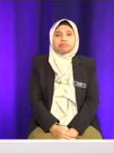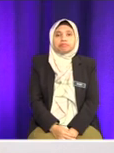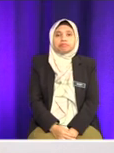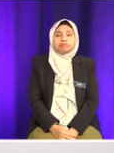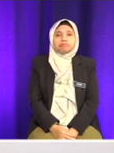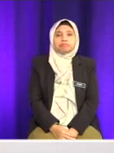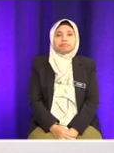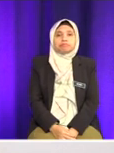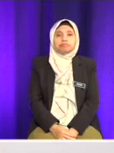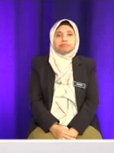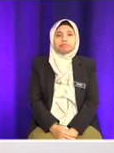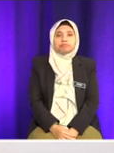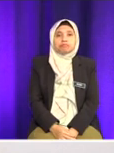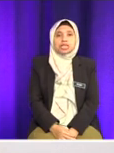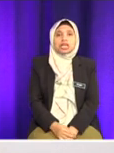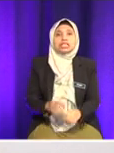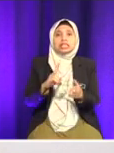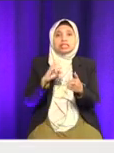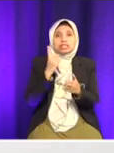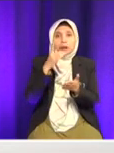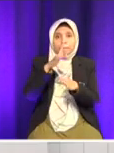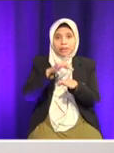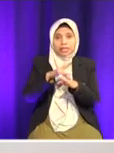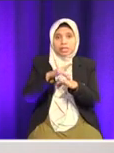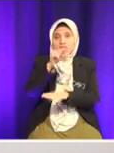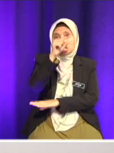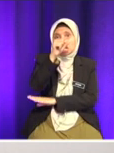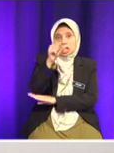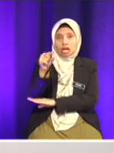Oke jadi ini kita sebut sebagai Craft